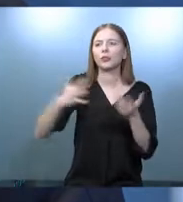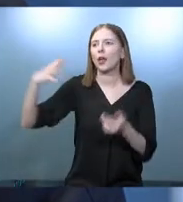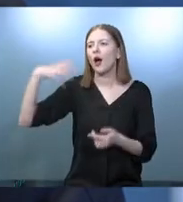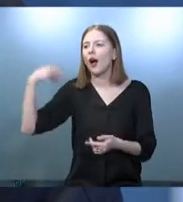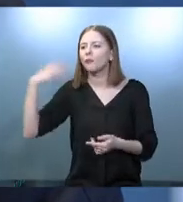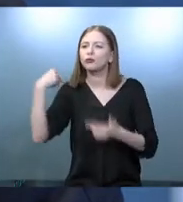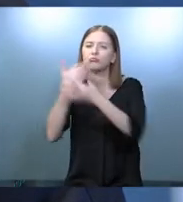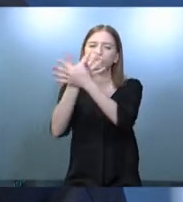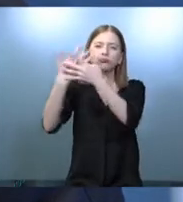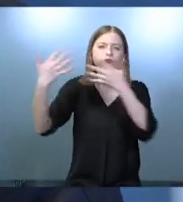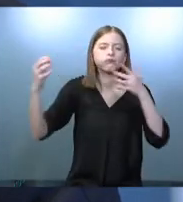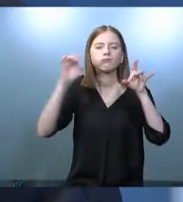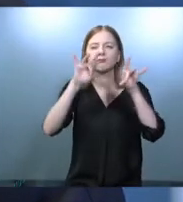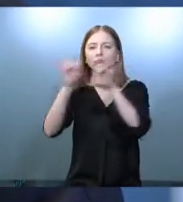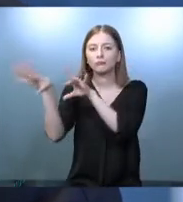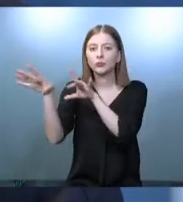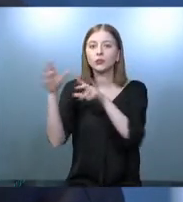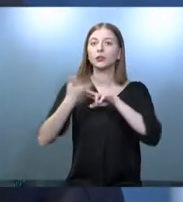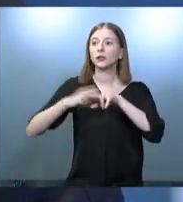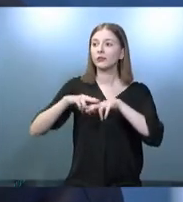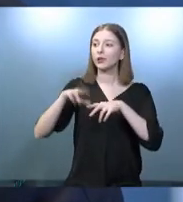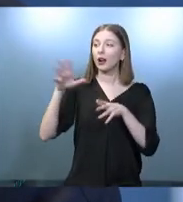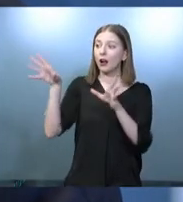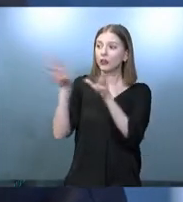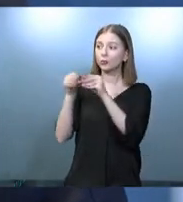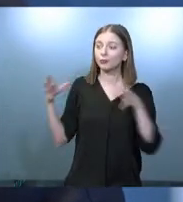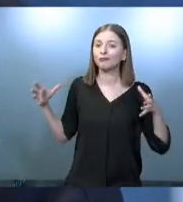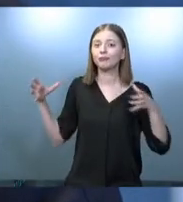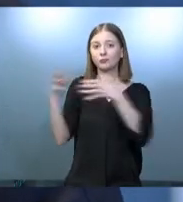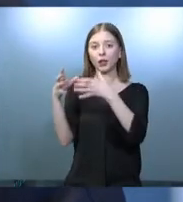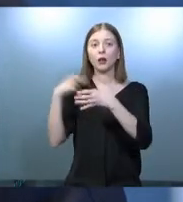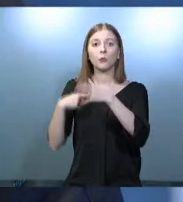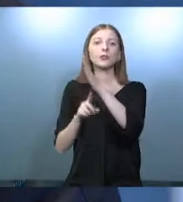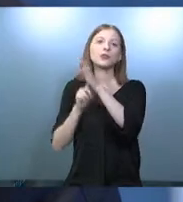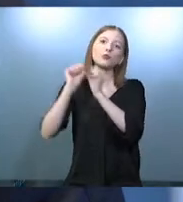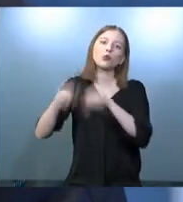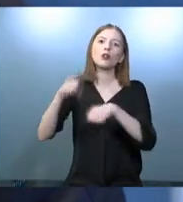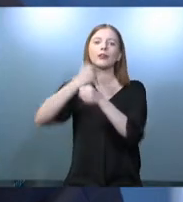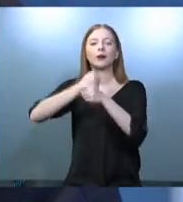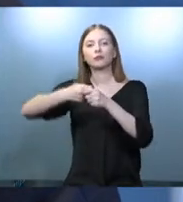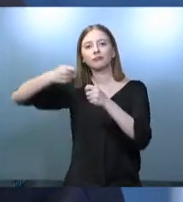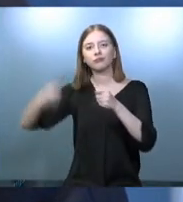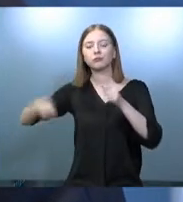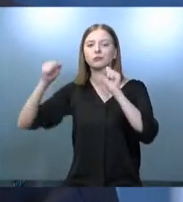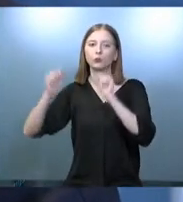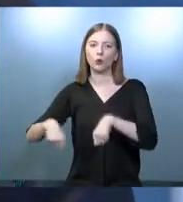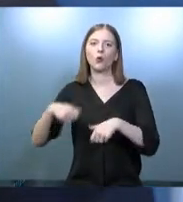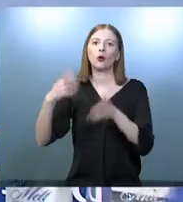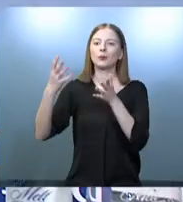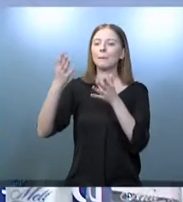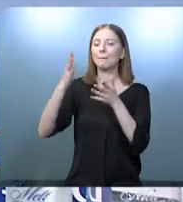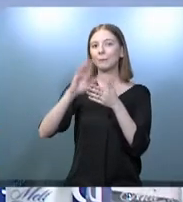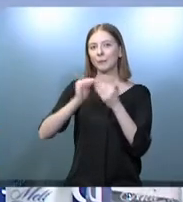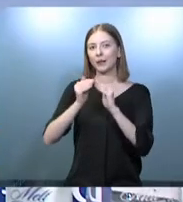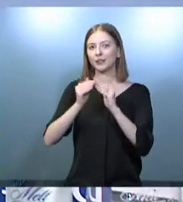žmonės. Ir mes kartu susitelkę, nusiteikę tęst pradėtus darbus ir gražint miestą toliau. Ačiū